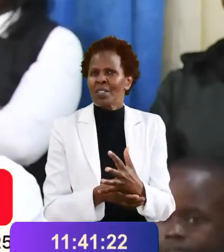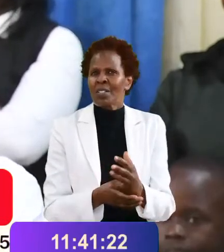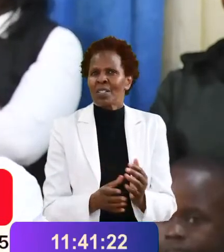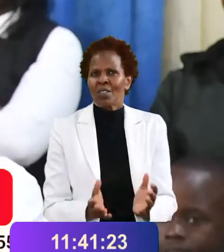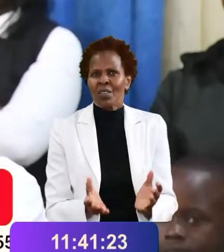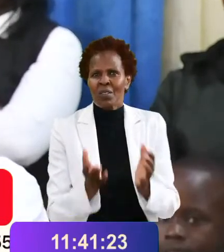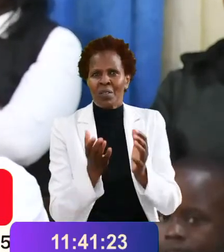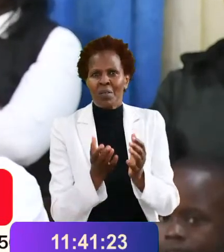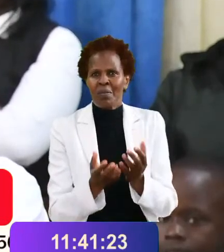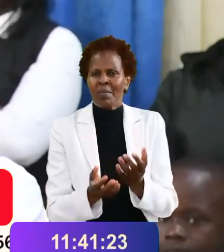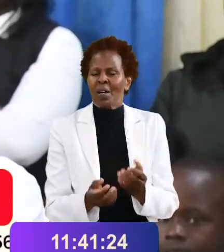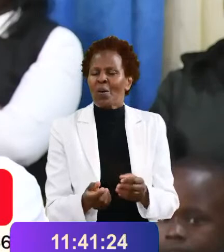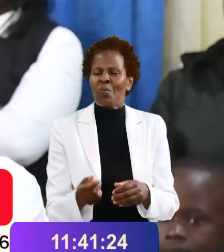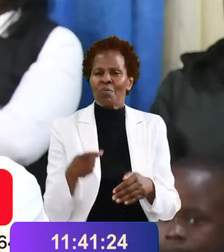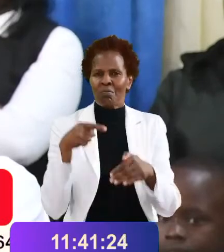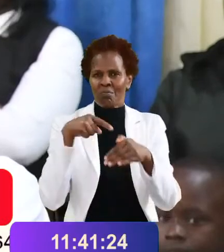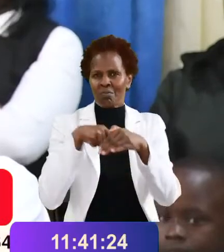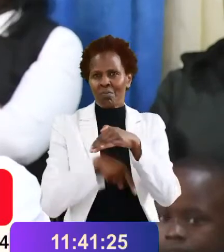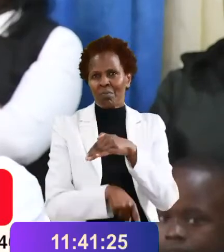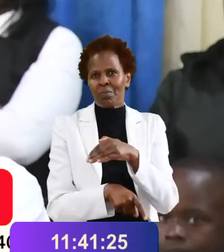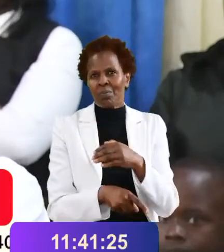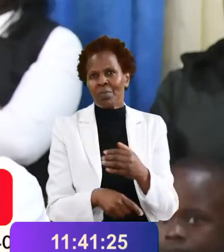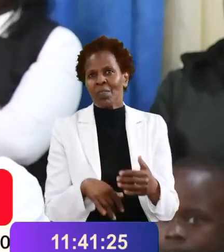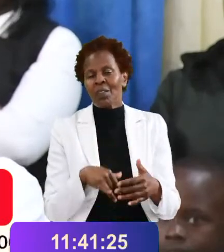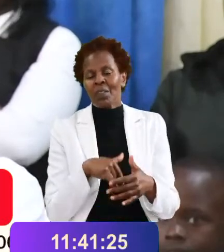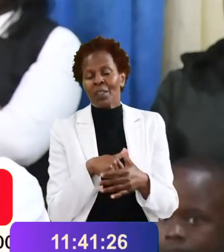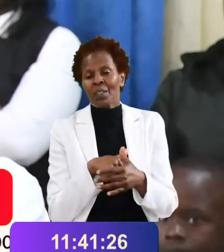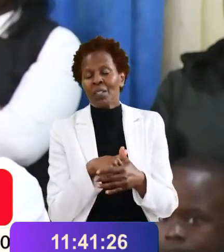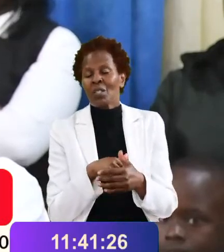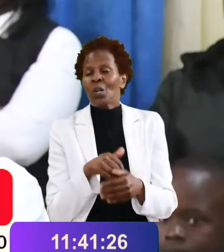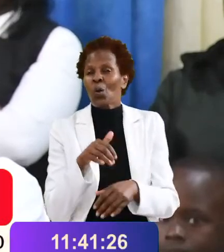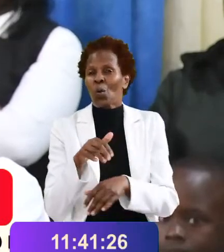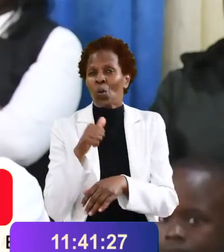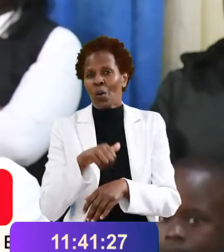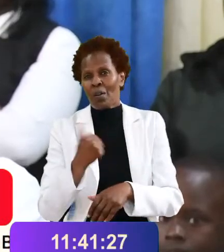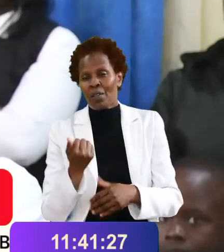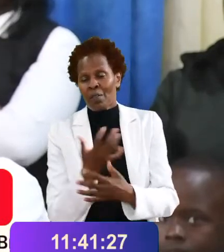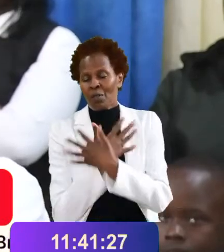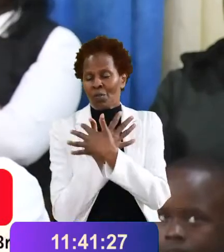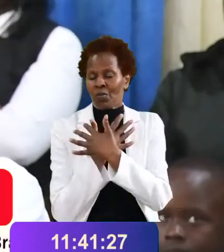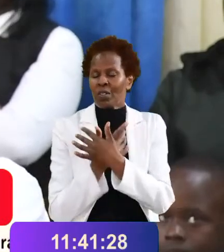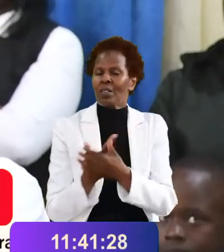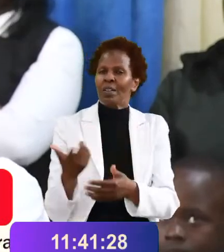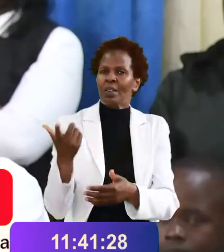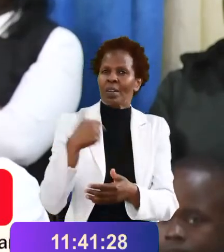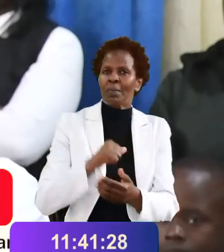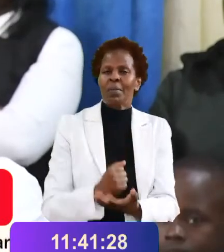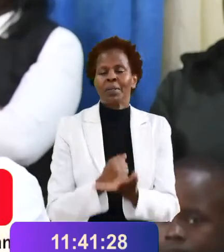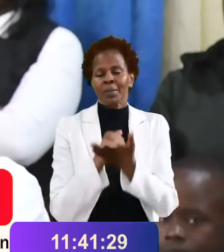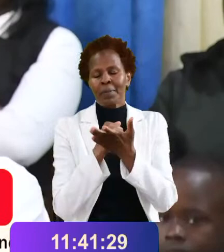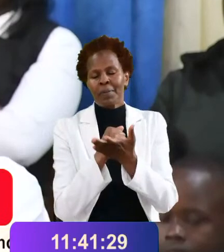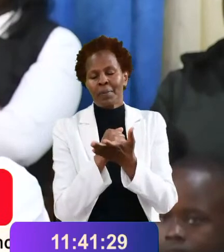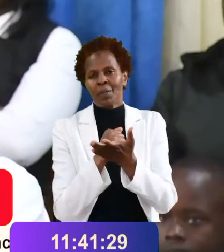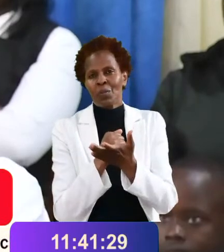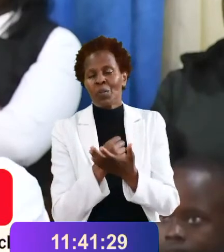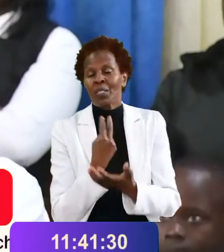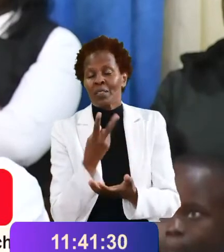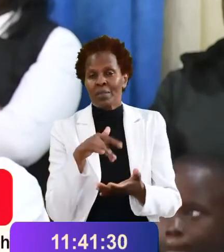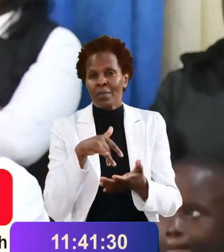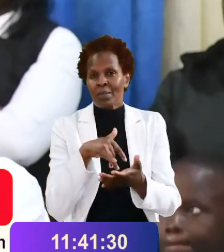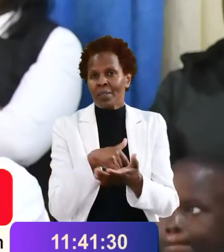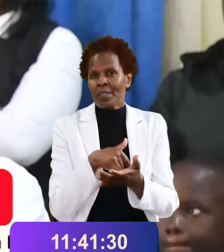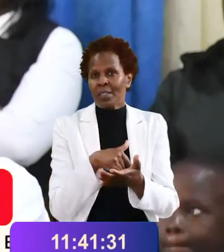karibu merikebu izame. Ndio alipoita marafiki wake wakuja wamsaidie. Na tunaona